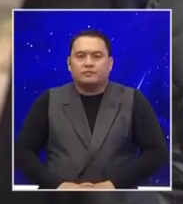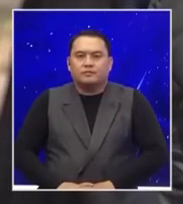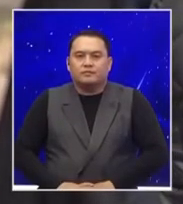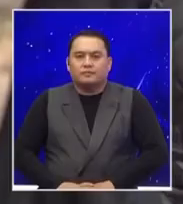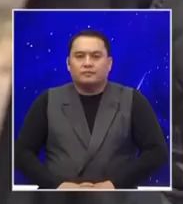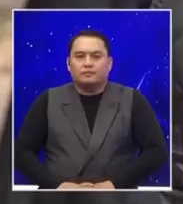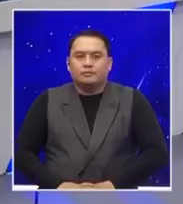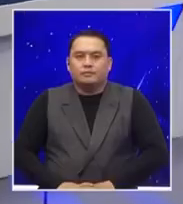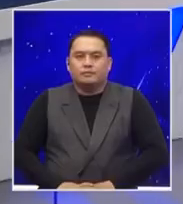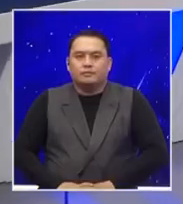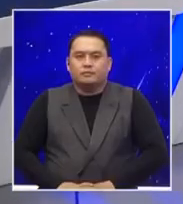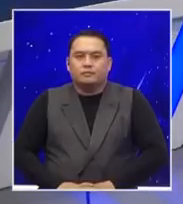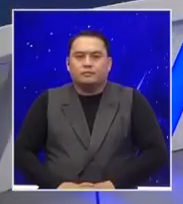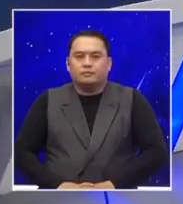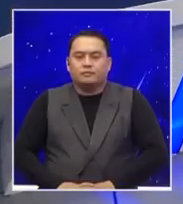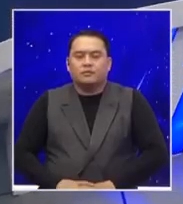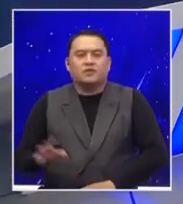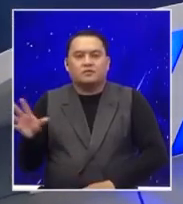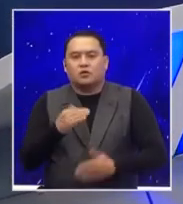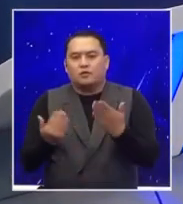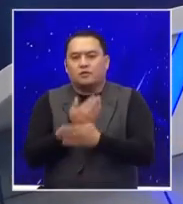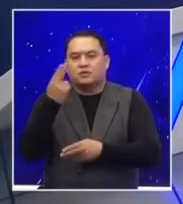Талдыкурган. Это были все